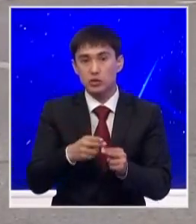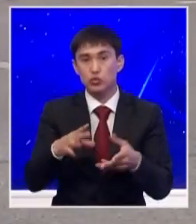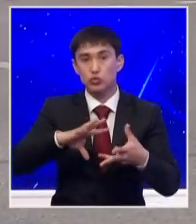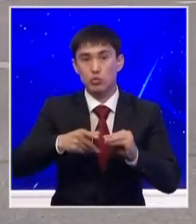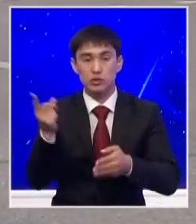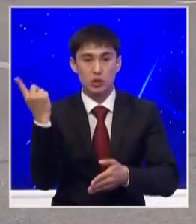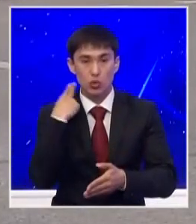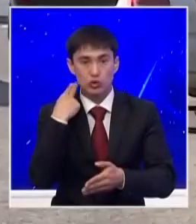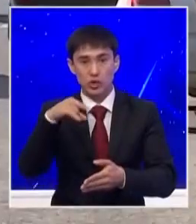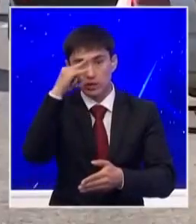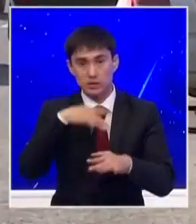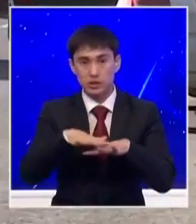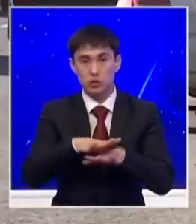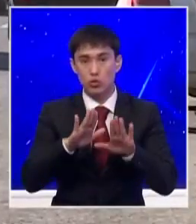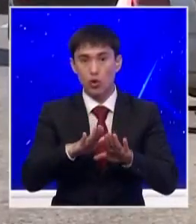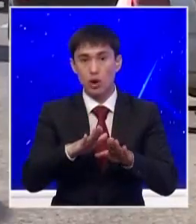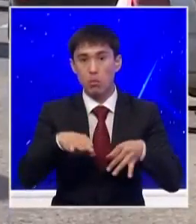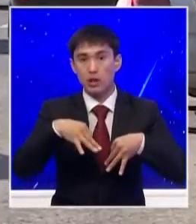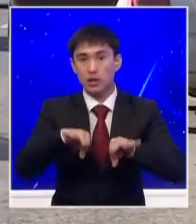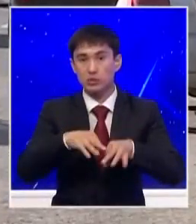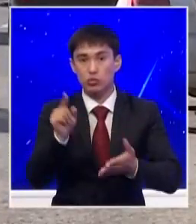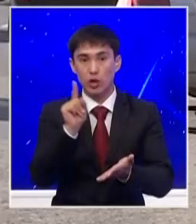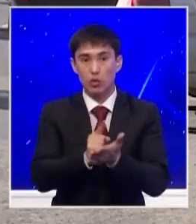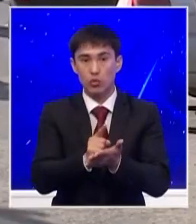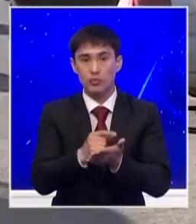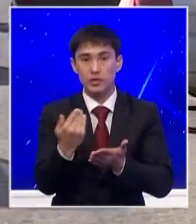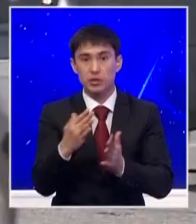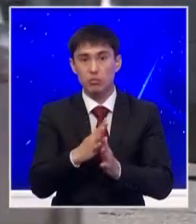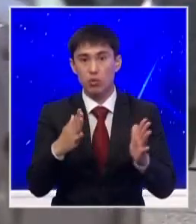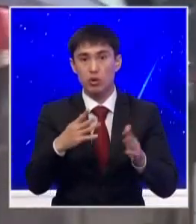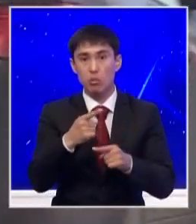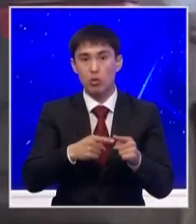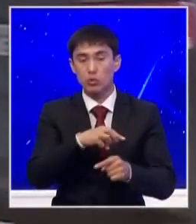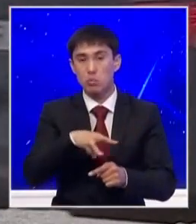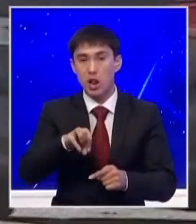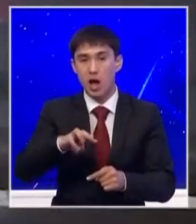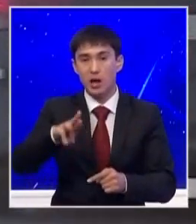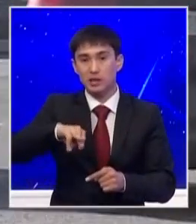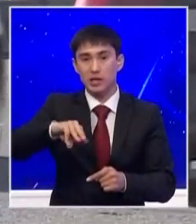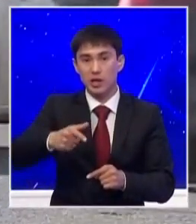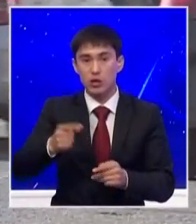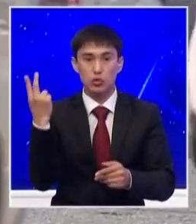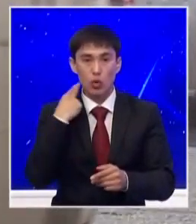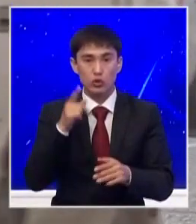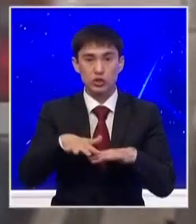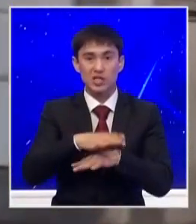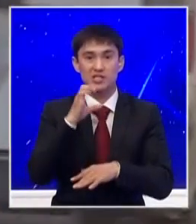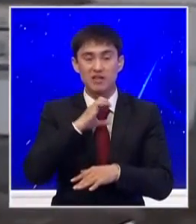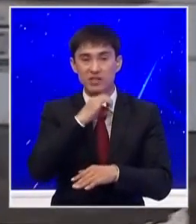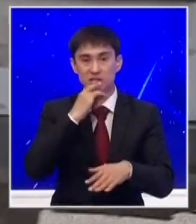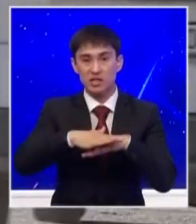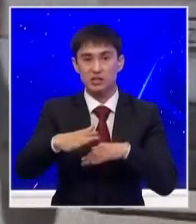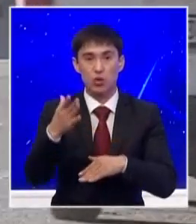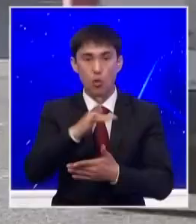сумма задолженности казахстанцев только по транспортному налогу. Из них более 1,5 миллиарда тенге – долг жителей северной столицы и